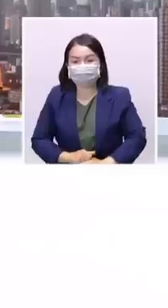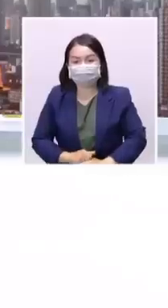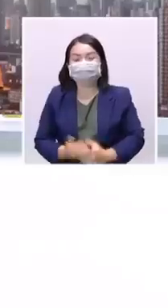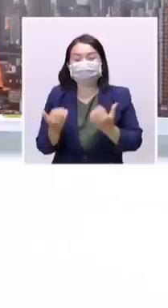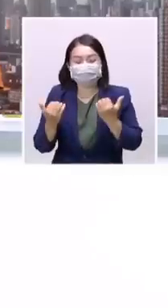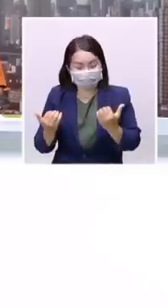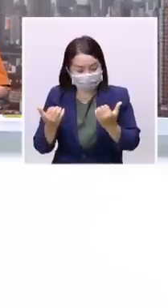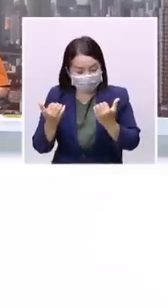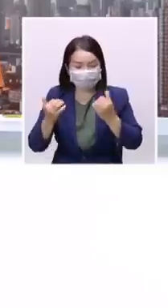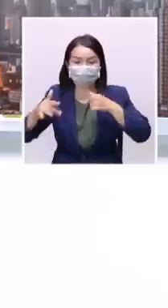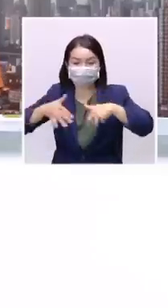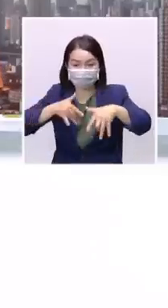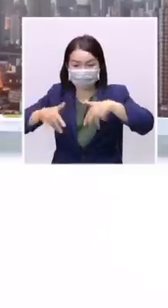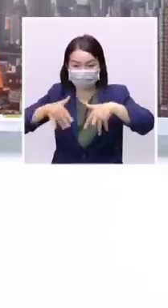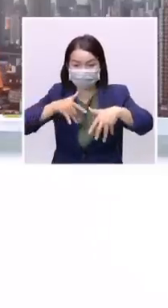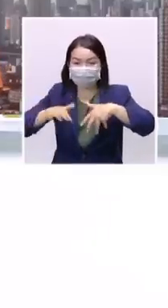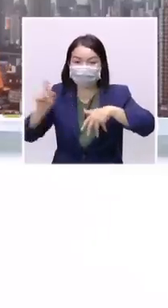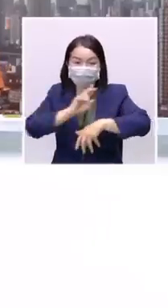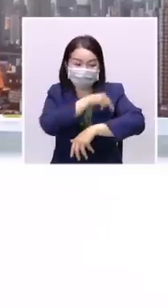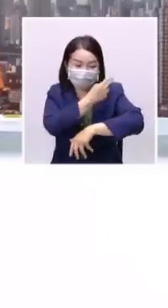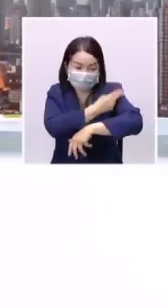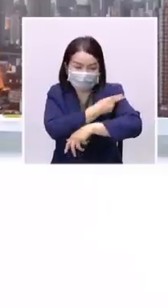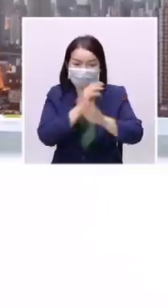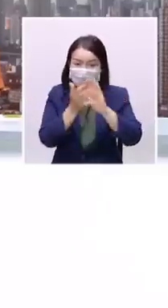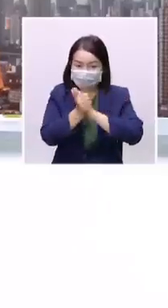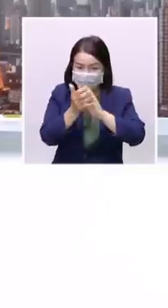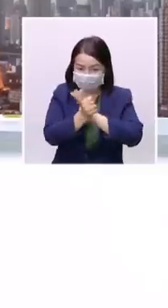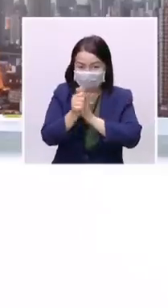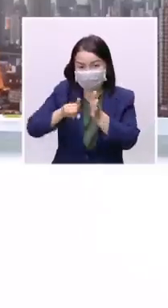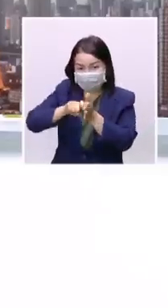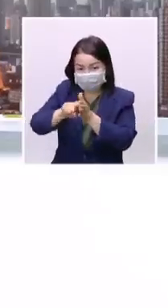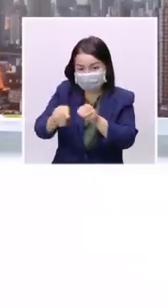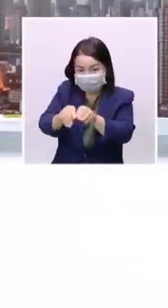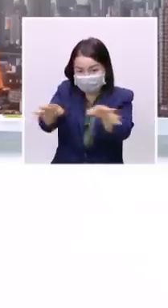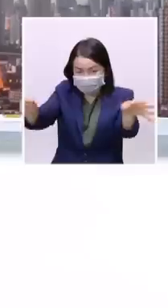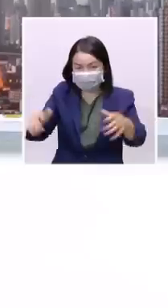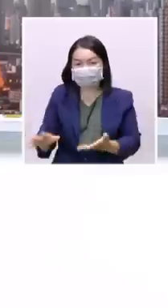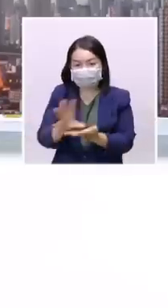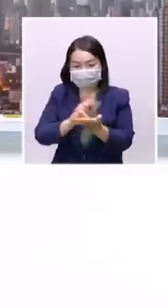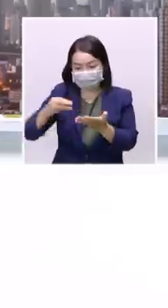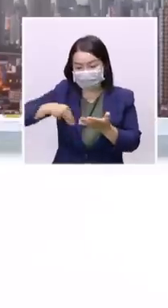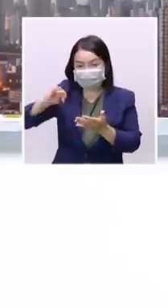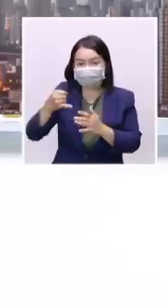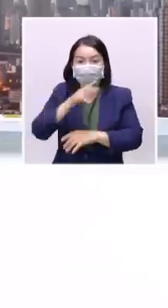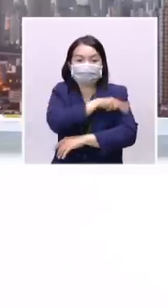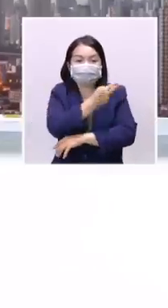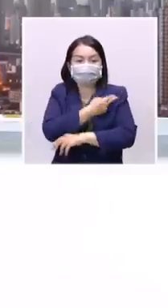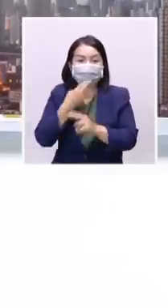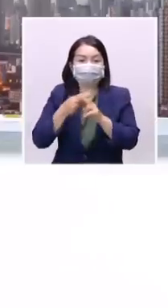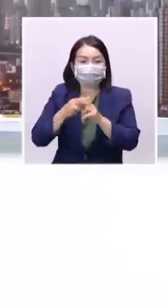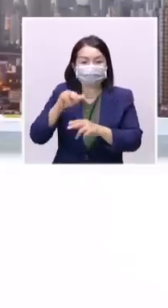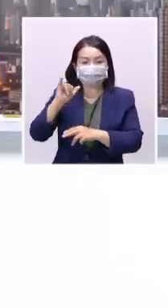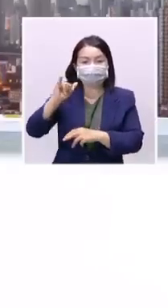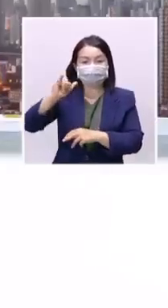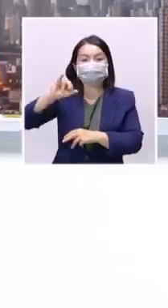คุณผู้ชมขายังมีข้อมูลจากทางด้านของแพทย์ผู้เชี่ยวชาญเวลาวิทยาคณะแพทยศาสตร์จุฬาฯคุณหมอยงภู่วรวรรณนะ